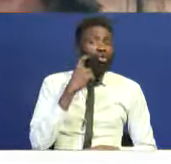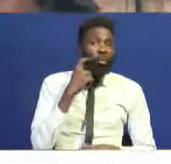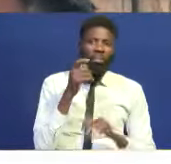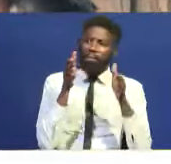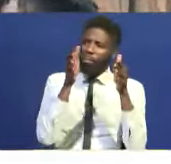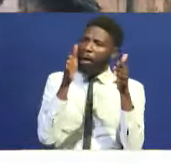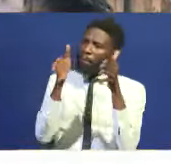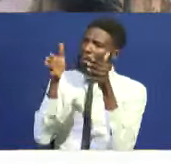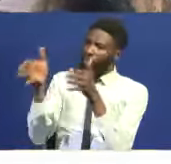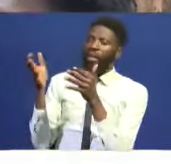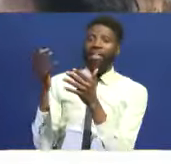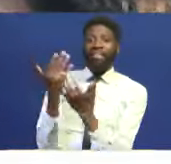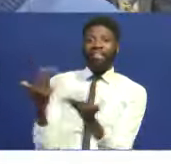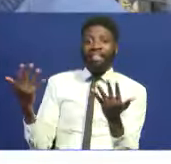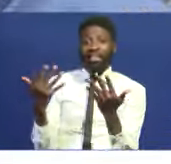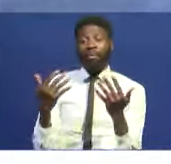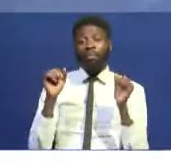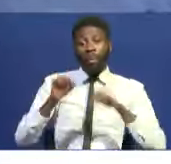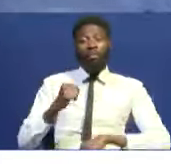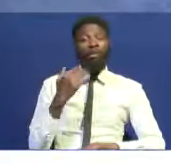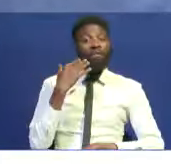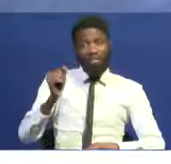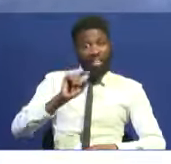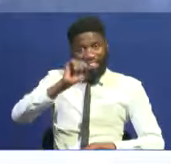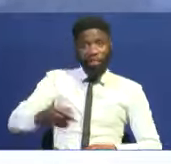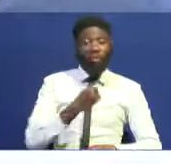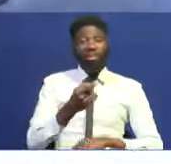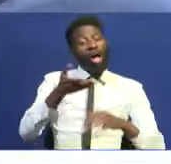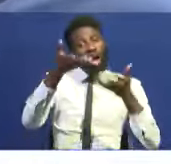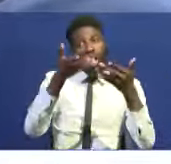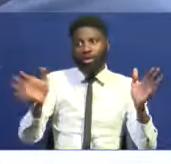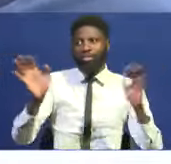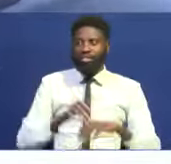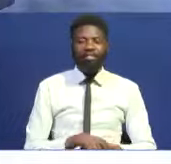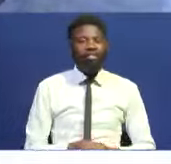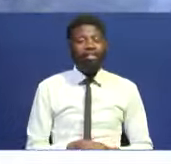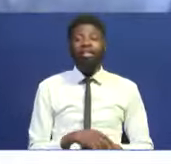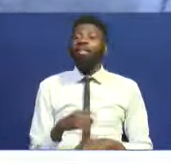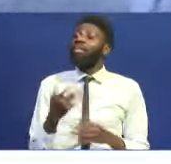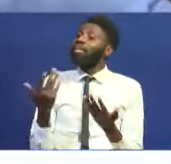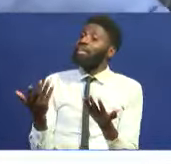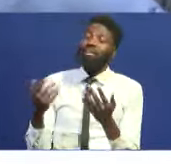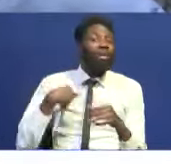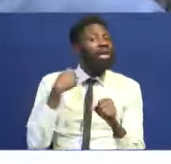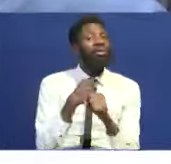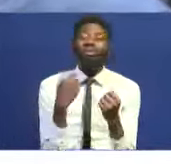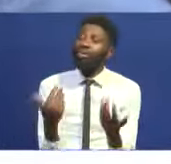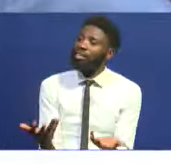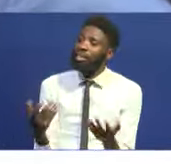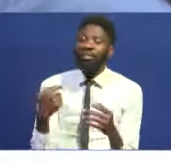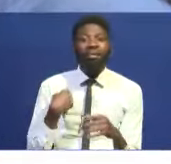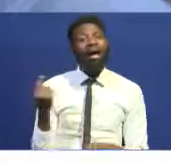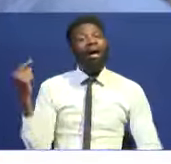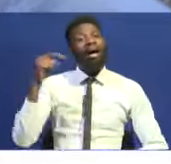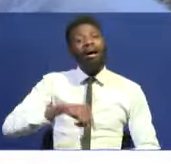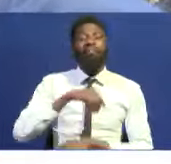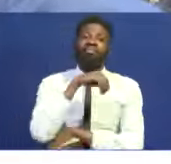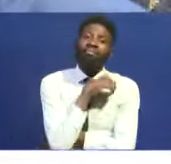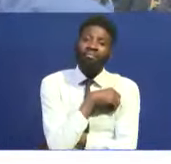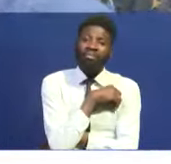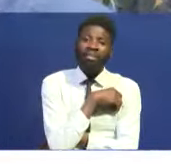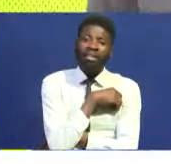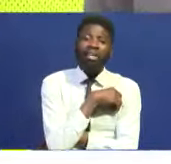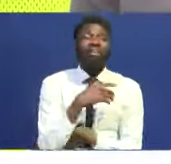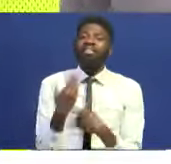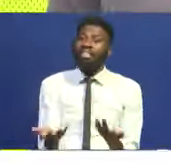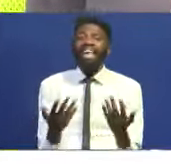sema hapa million. Sijui chochote cha kufanya. Sasa nimekuja hapa nimekaa tu hivi. Moto umechoma